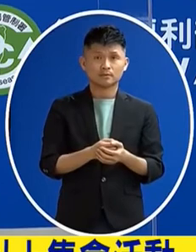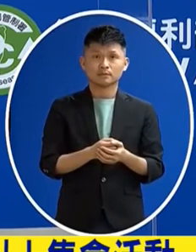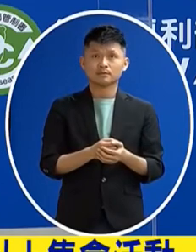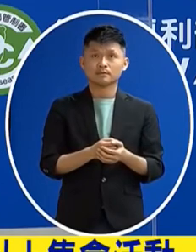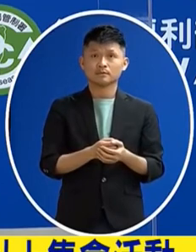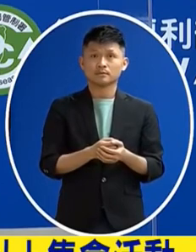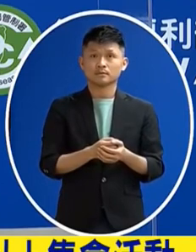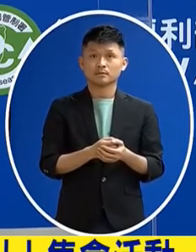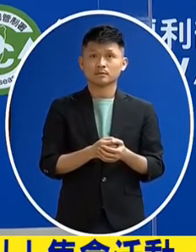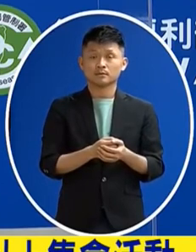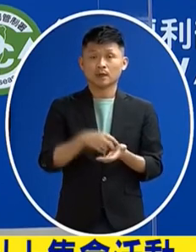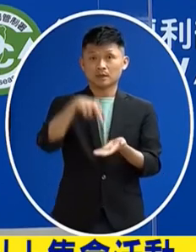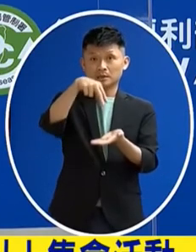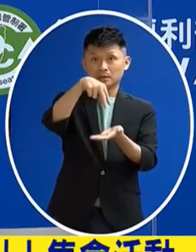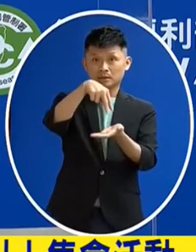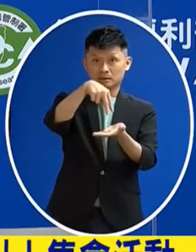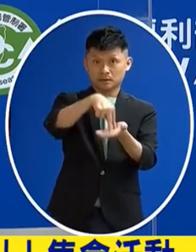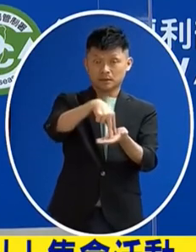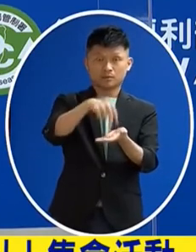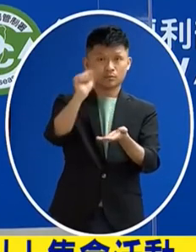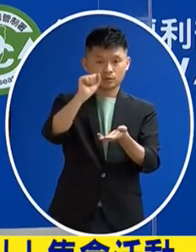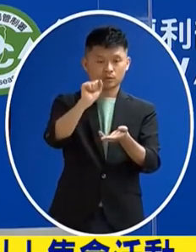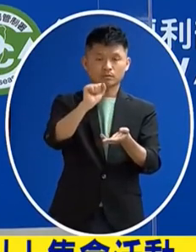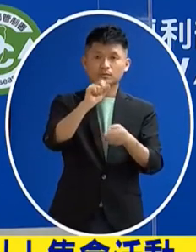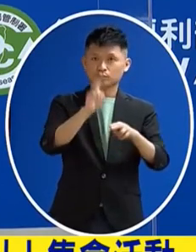城际列车进站票。